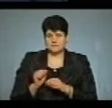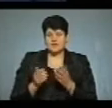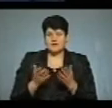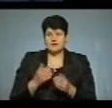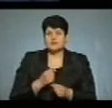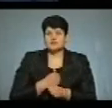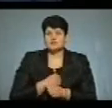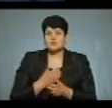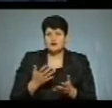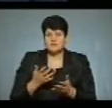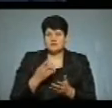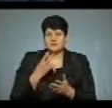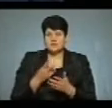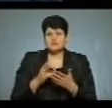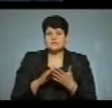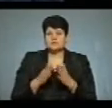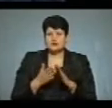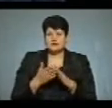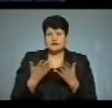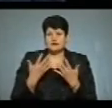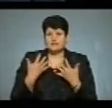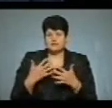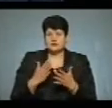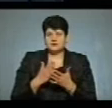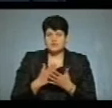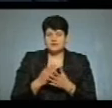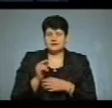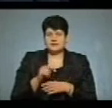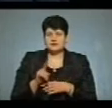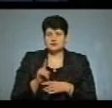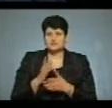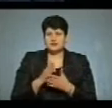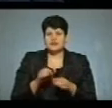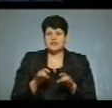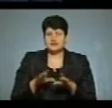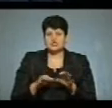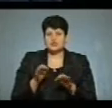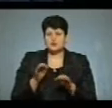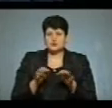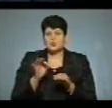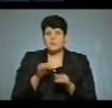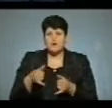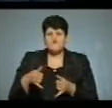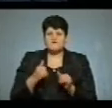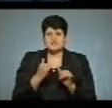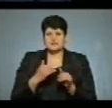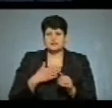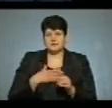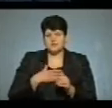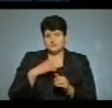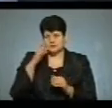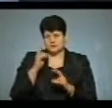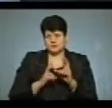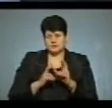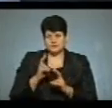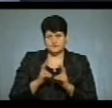Але, на жаль, ви бачите, ситуація, яка вже на даний час складається, те, що є рішення суду про виселення нашого комунального